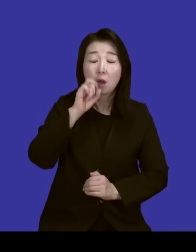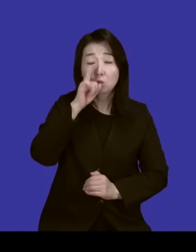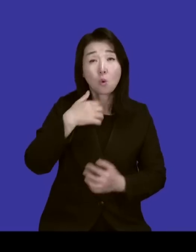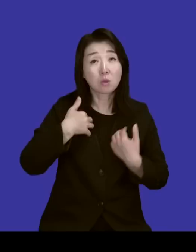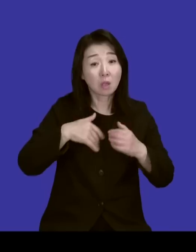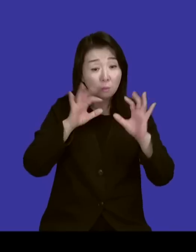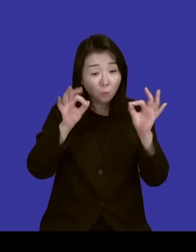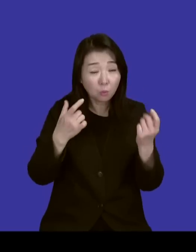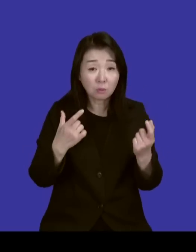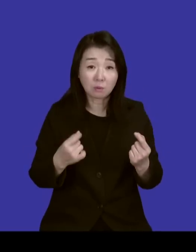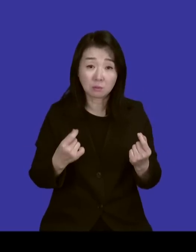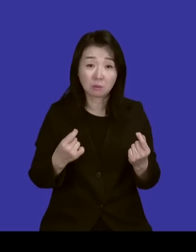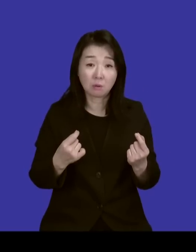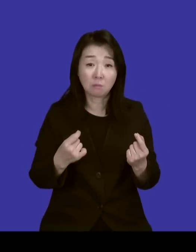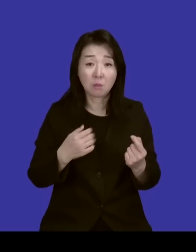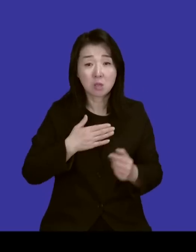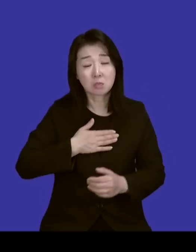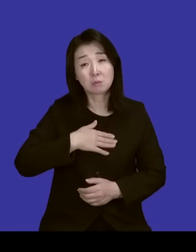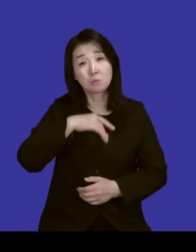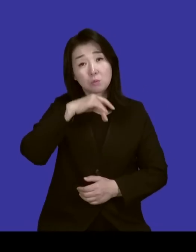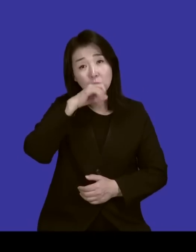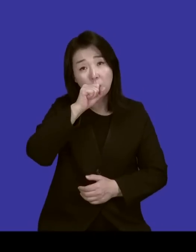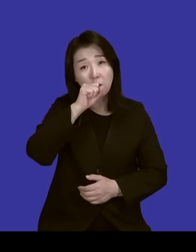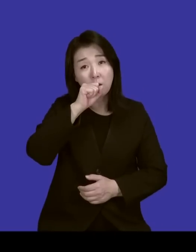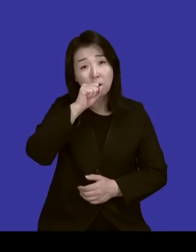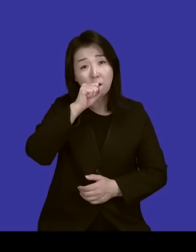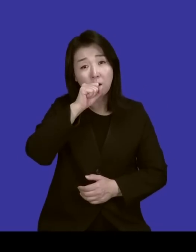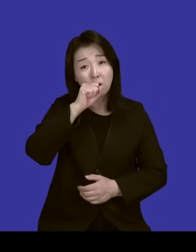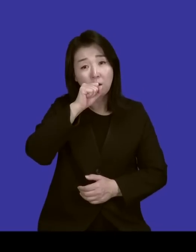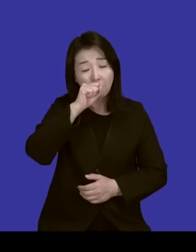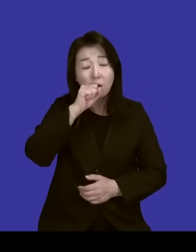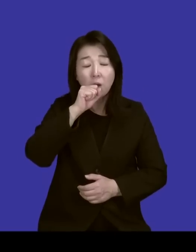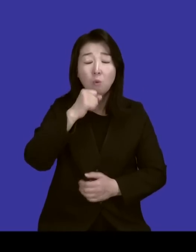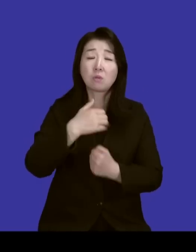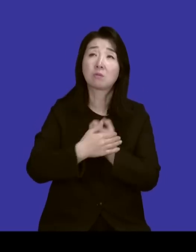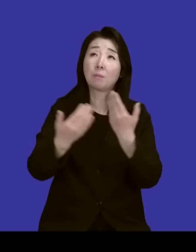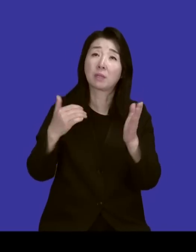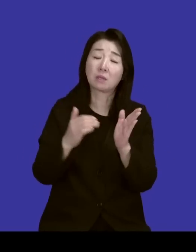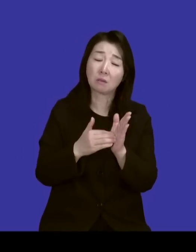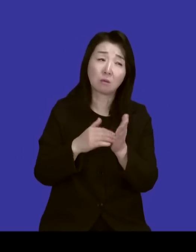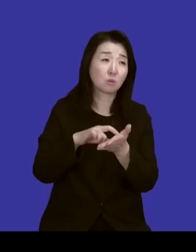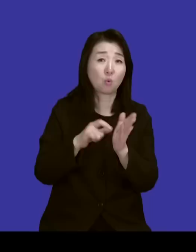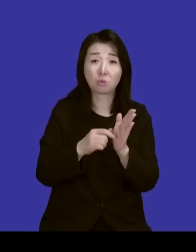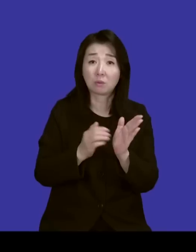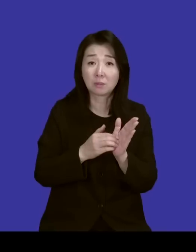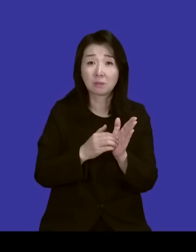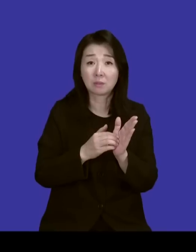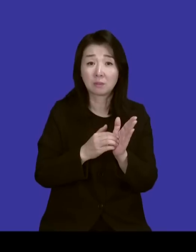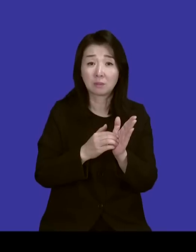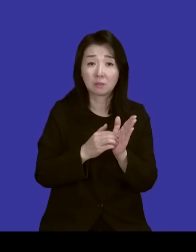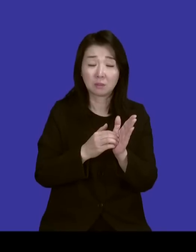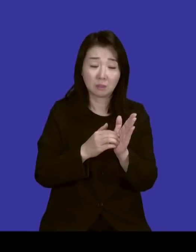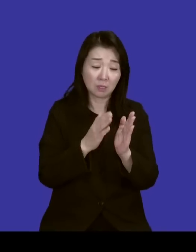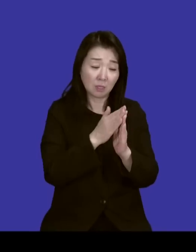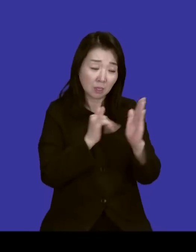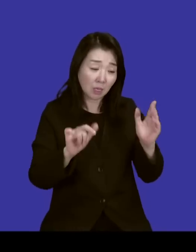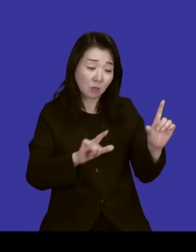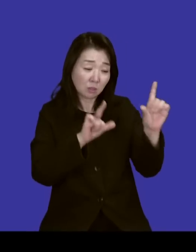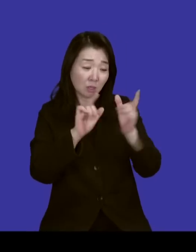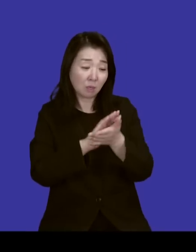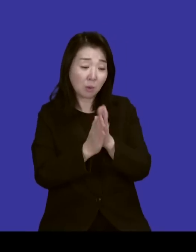본 것처럼 기분 좋게 오늘 은혜 받았어. 이 정도는 할지 모르지만 가정생활에 변화가